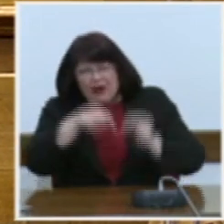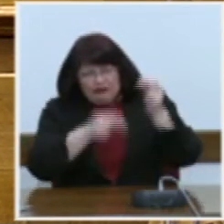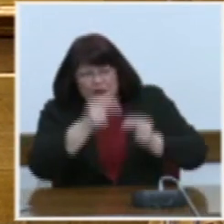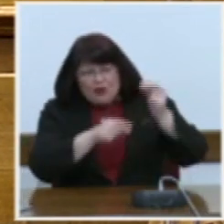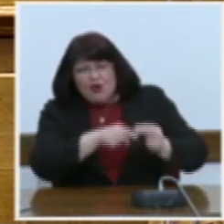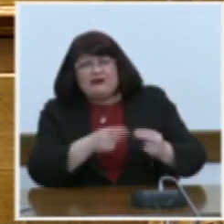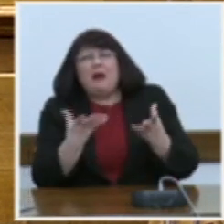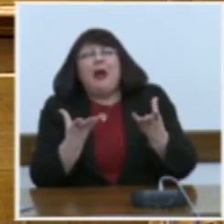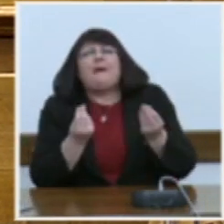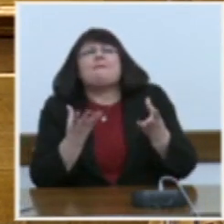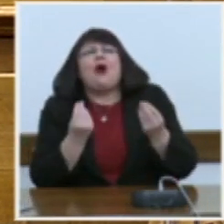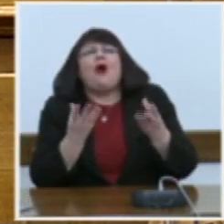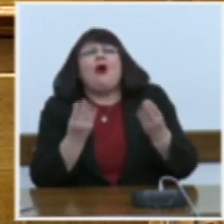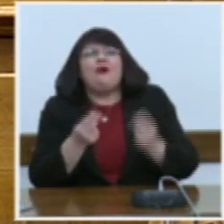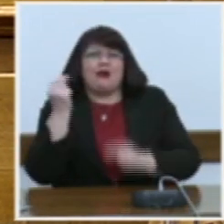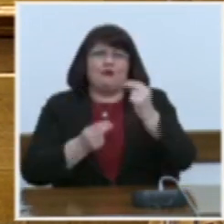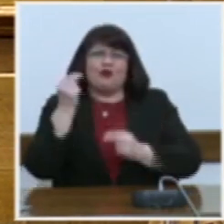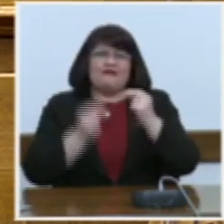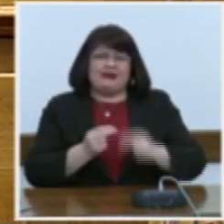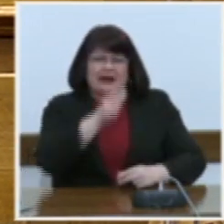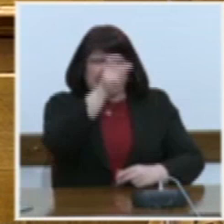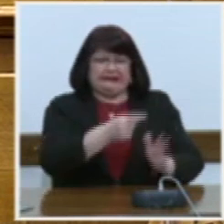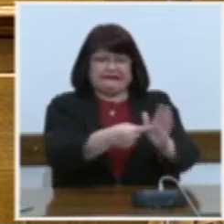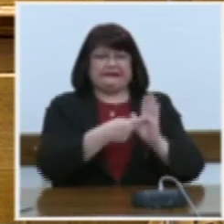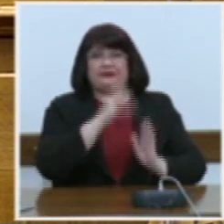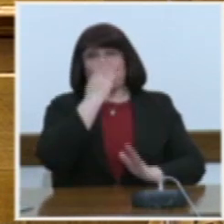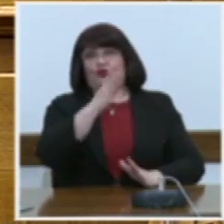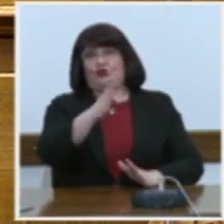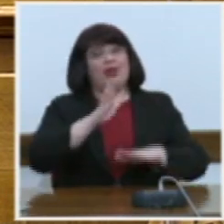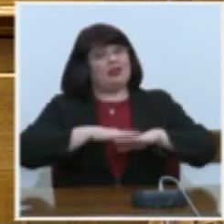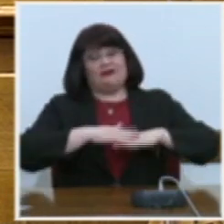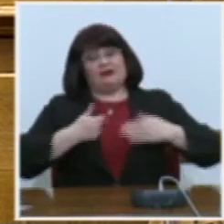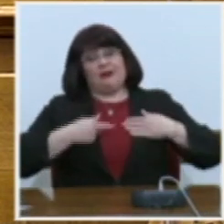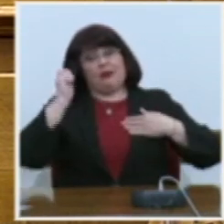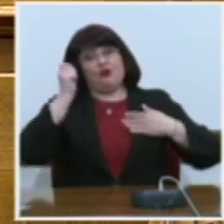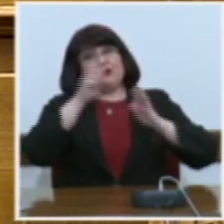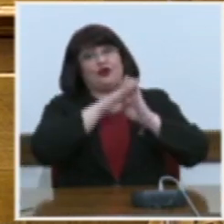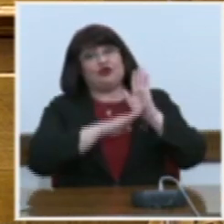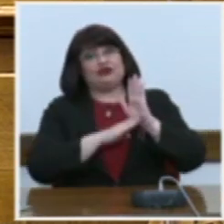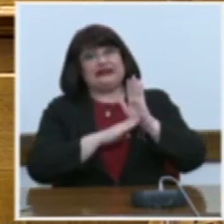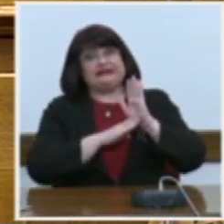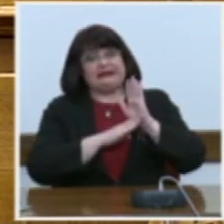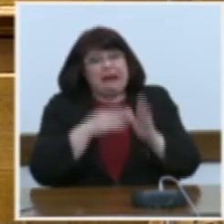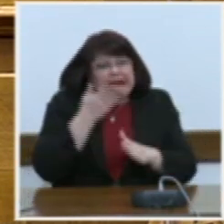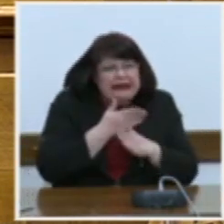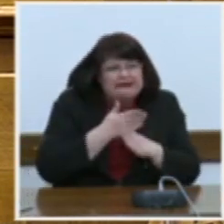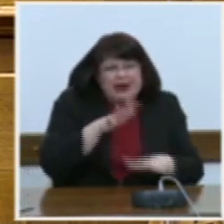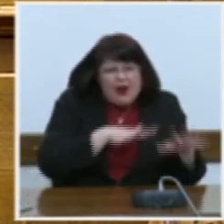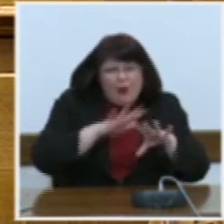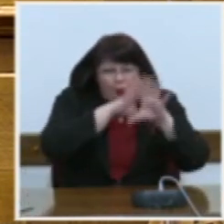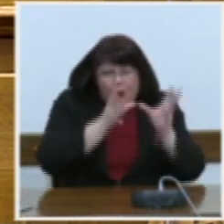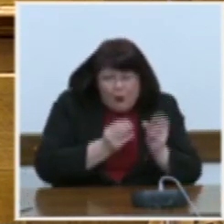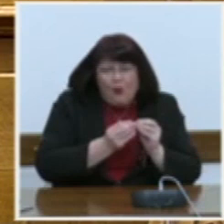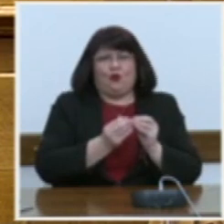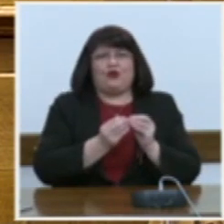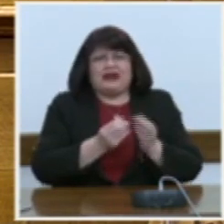φτώχεια κάνει θράψη. Υποκρίνεστε πως δεν ευθύνεται το σύστημα που με λούφα και παραλλαγή όλοι σας ανεξαίρετα